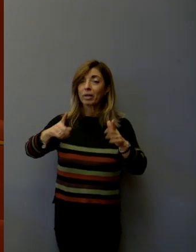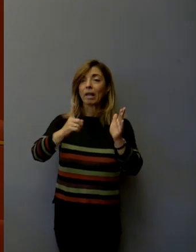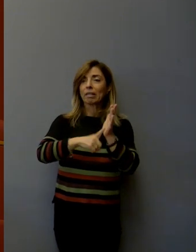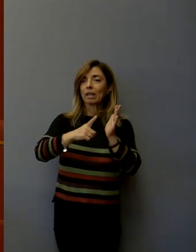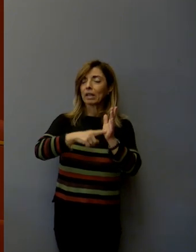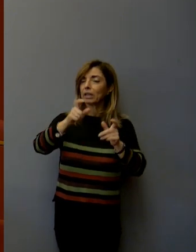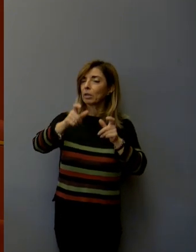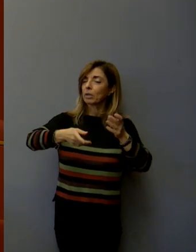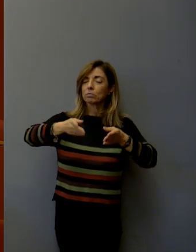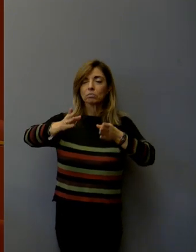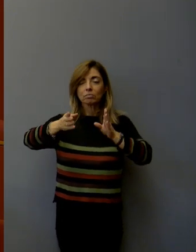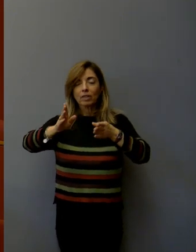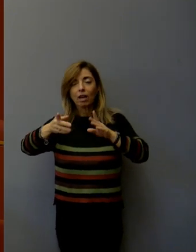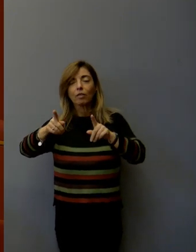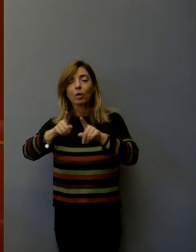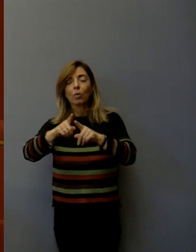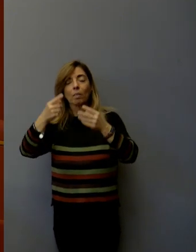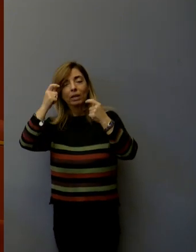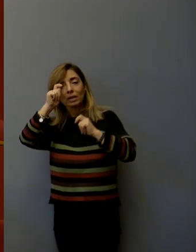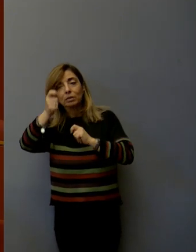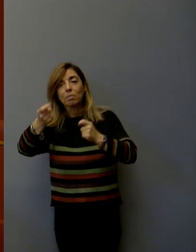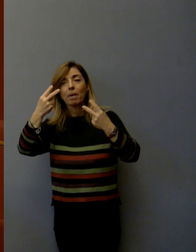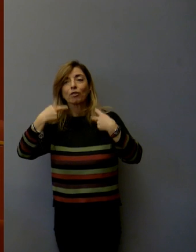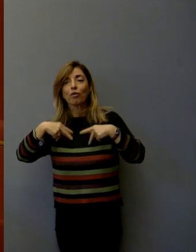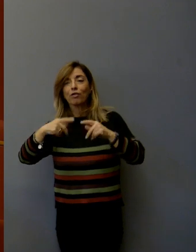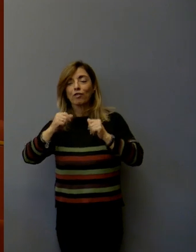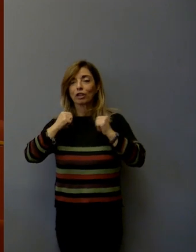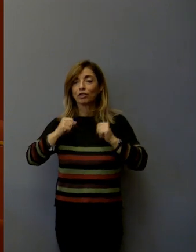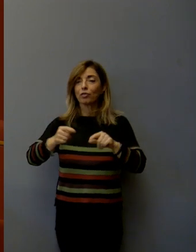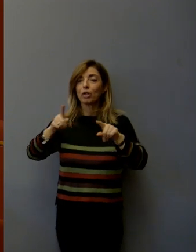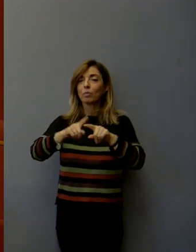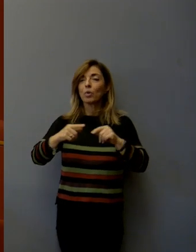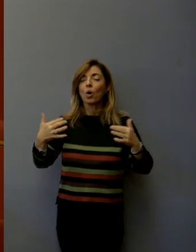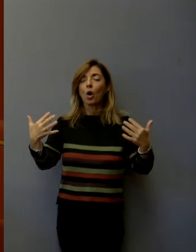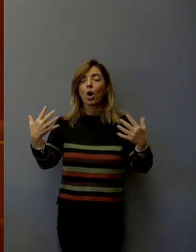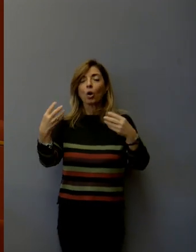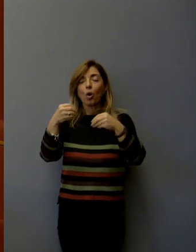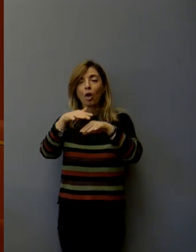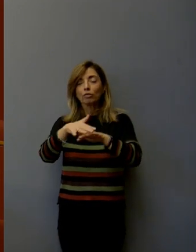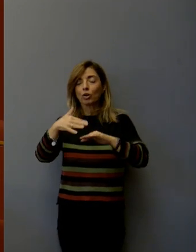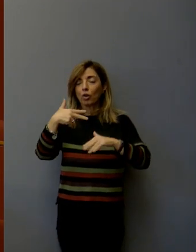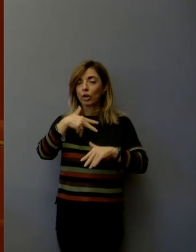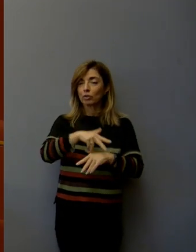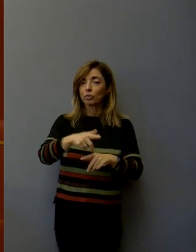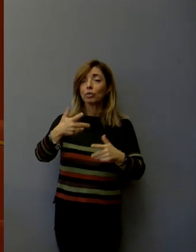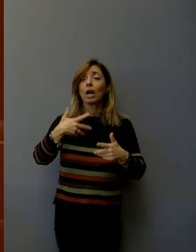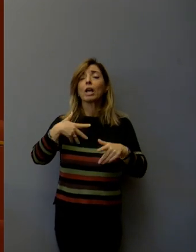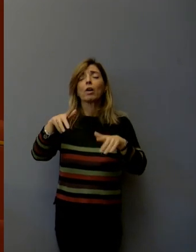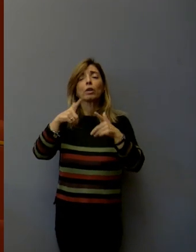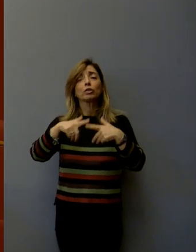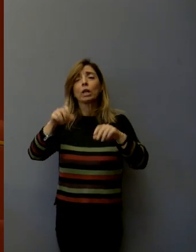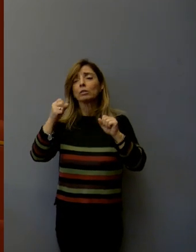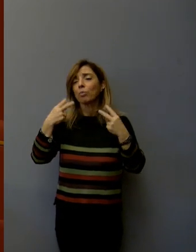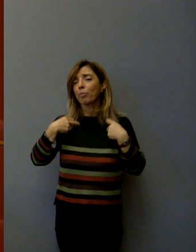passo con rispetto del vivere civile e la promozione della coasione sociale è una città fruibile nei diversi momenti del giorno e della notte